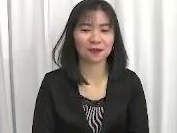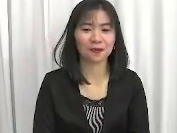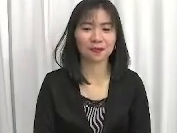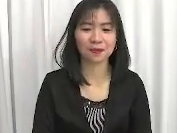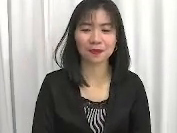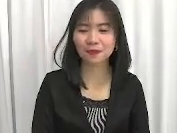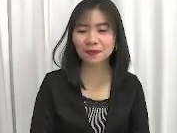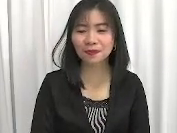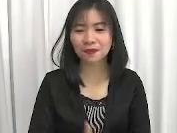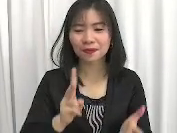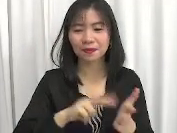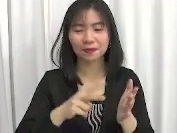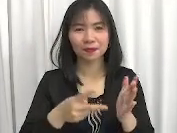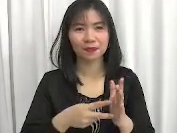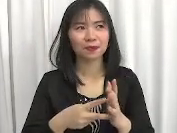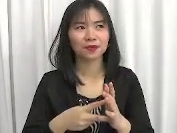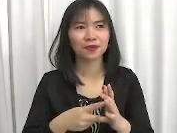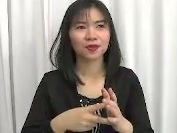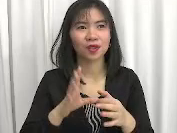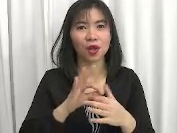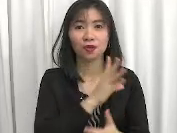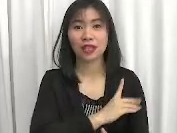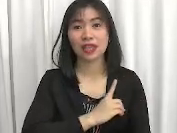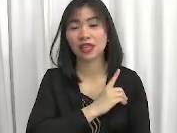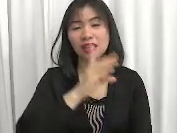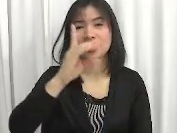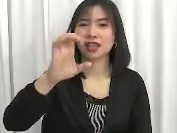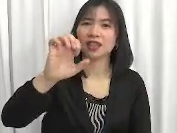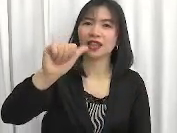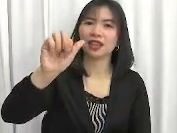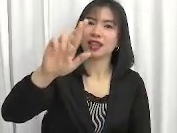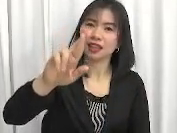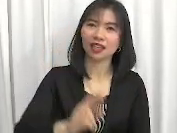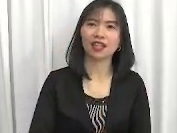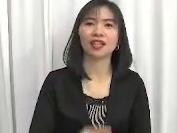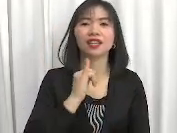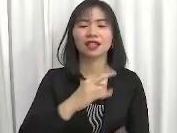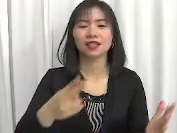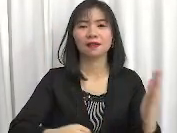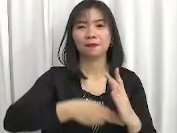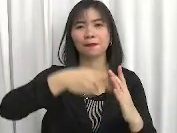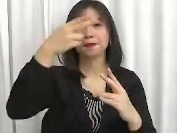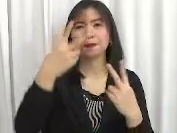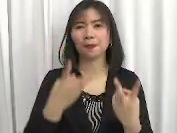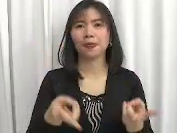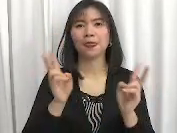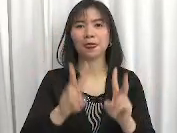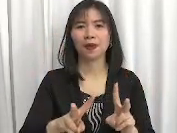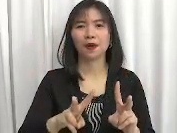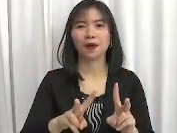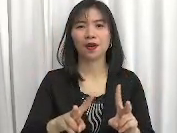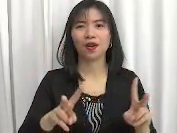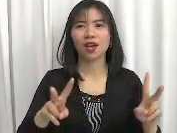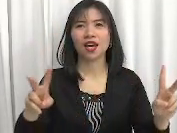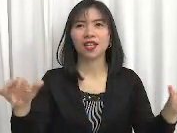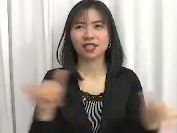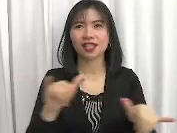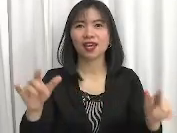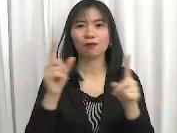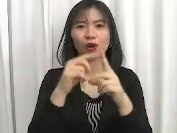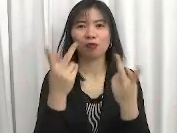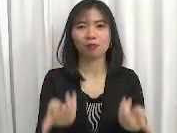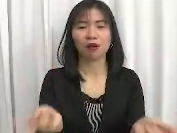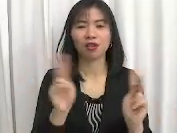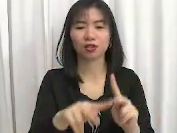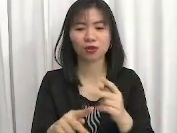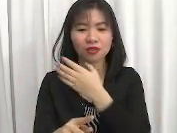nung dear ay highly valued. Yeah. At ang equivalent ay precious. Precious. So, paano mo